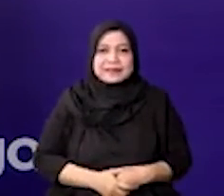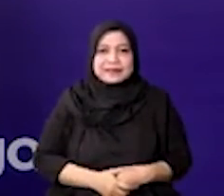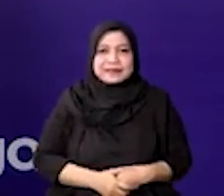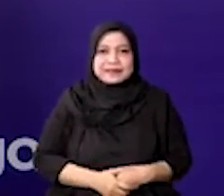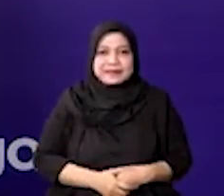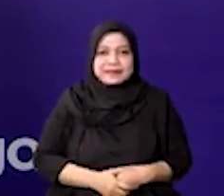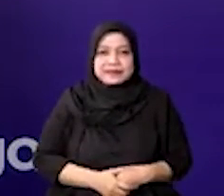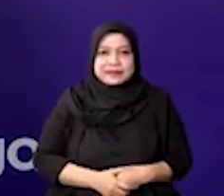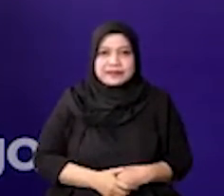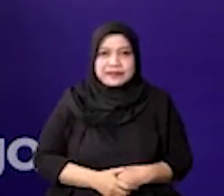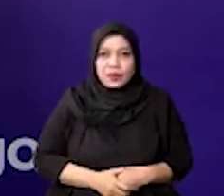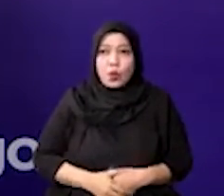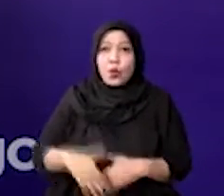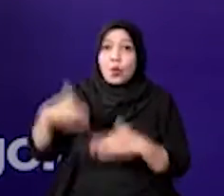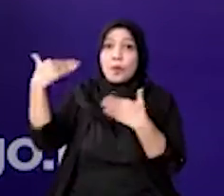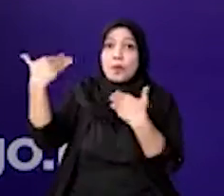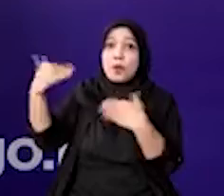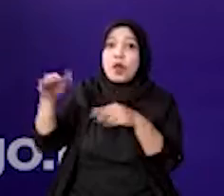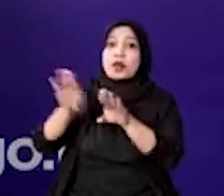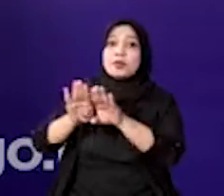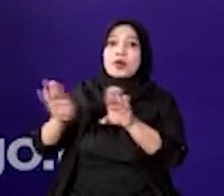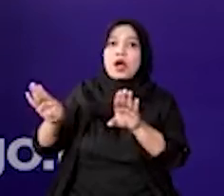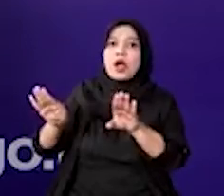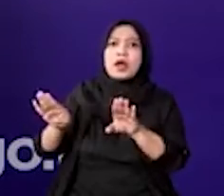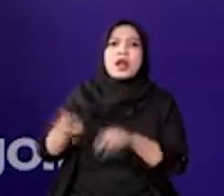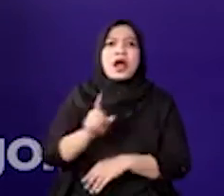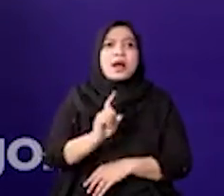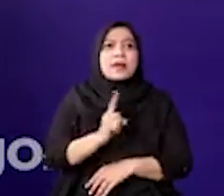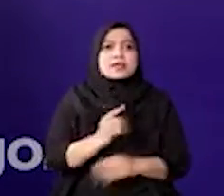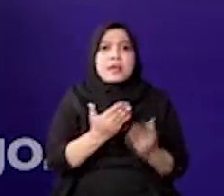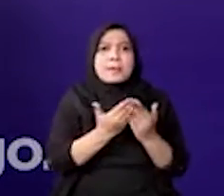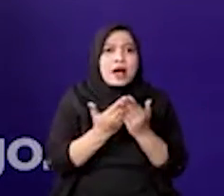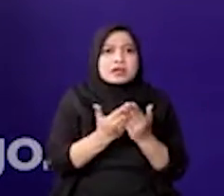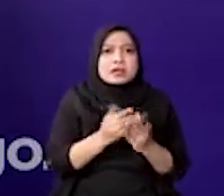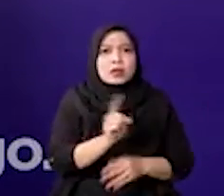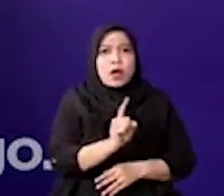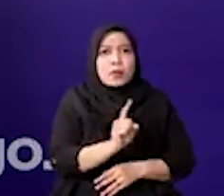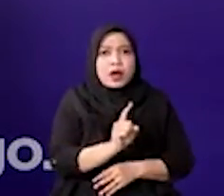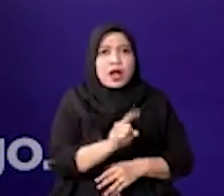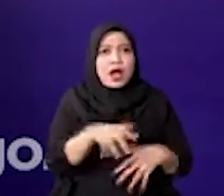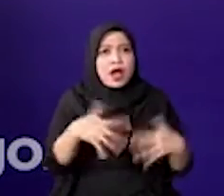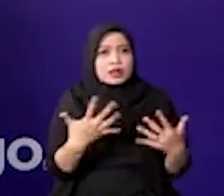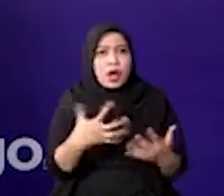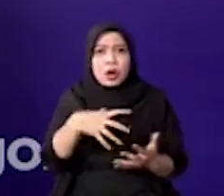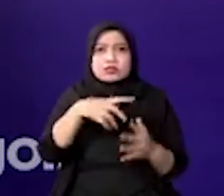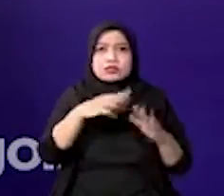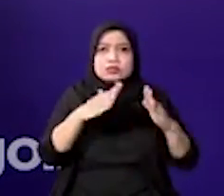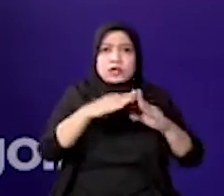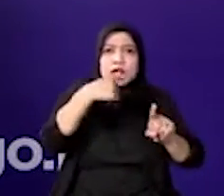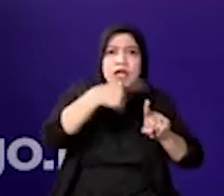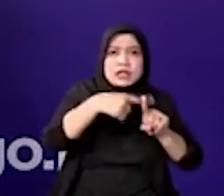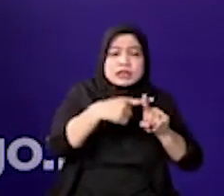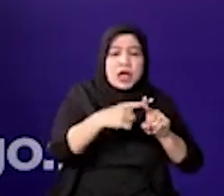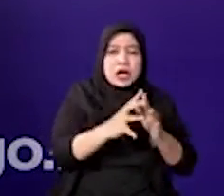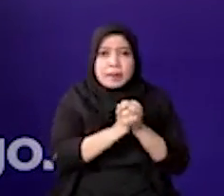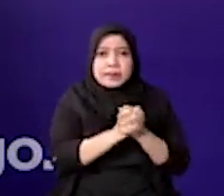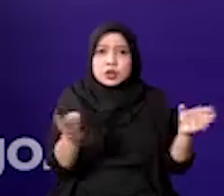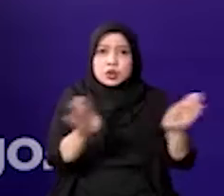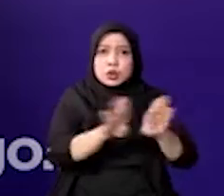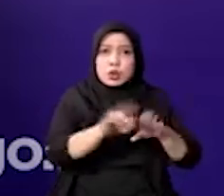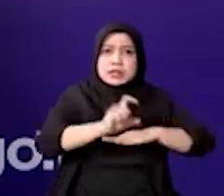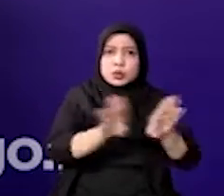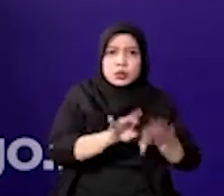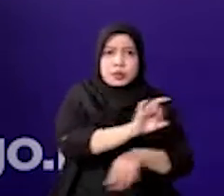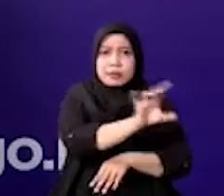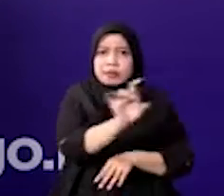kok kenapa pengajian enggak dibuka kok kebaktian malah di ditutup dan sebagainya di gereja ditutup masjid ditutup dan lain